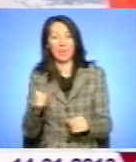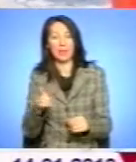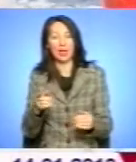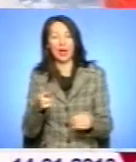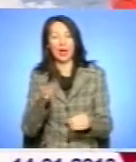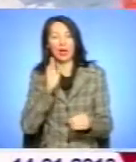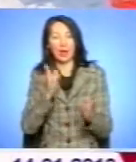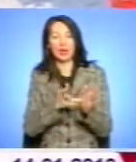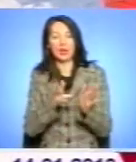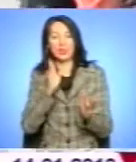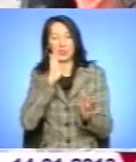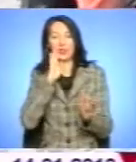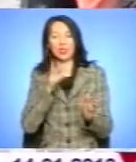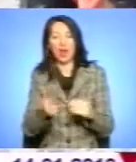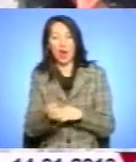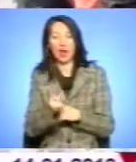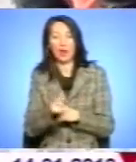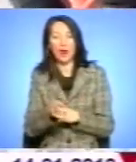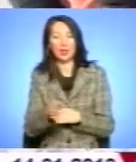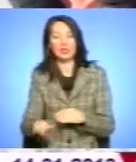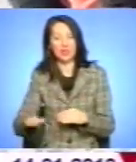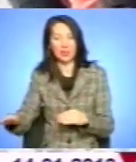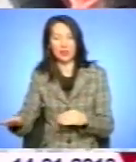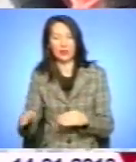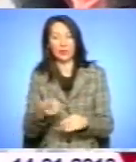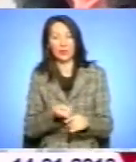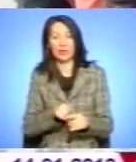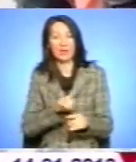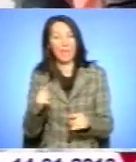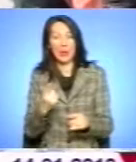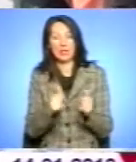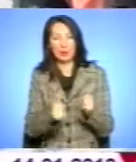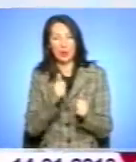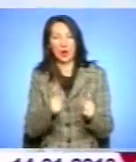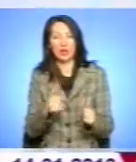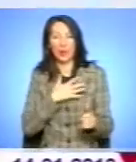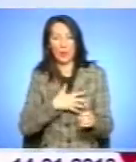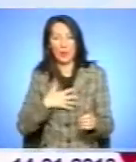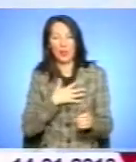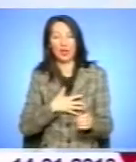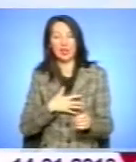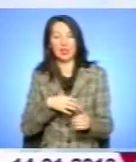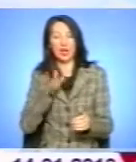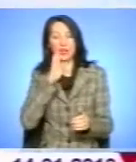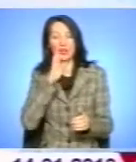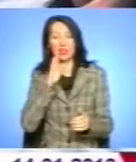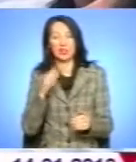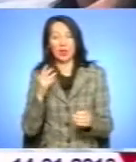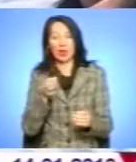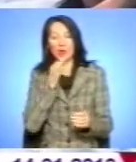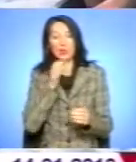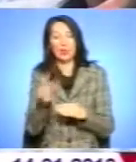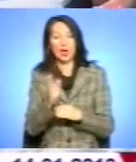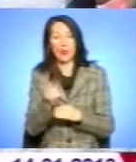перші змагання у її житті. Але хвилювання все ж дається ознаки, тому захоплена риболовлею дівчина небагатослівна.